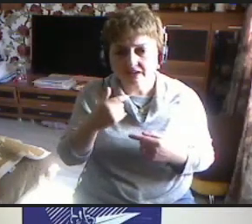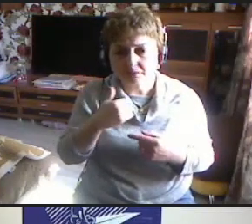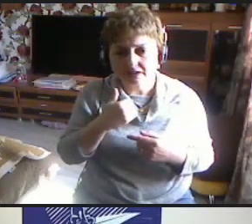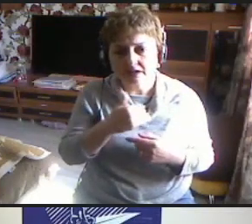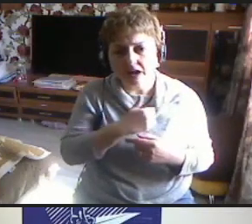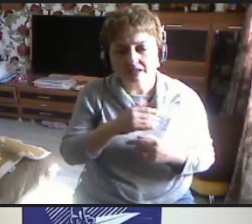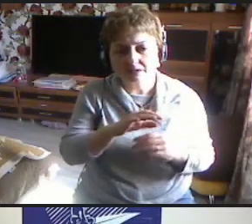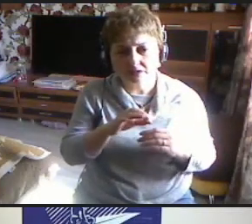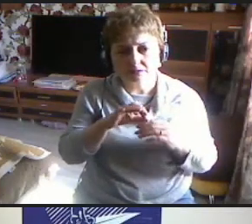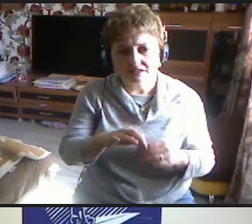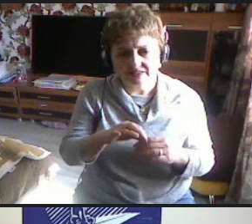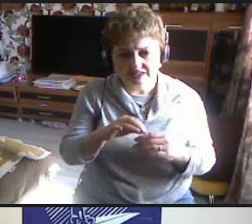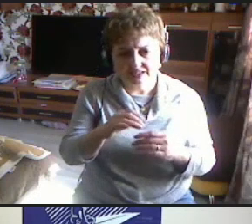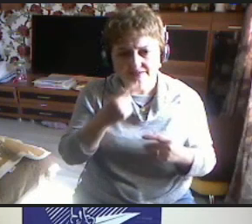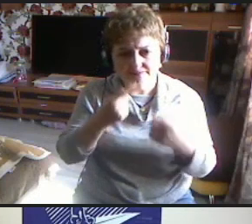стол,